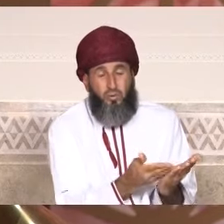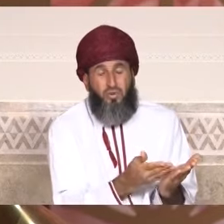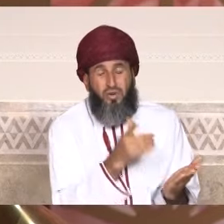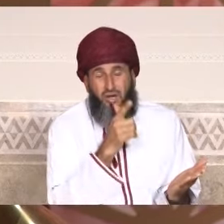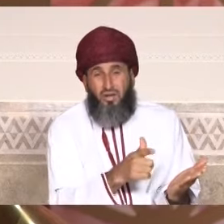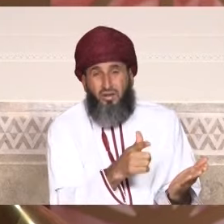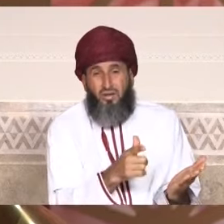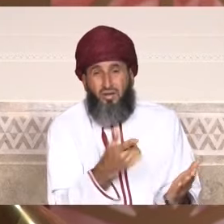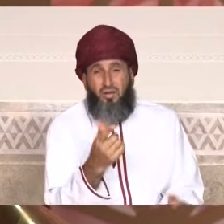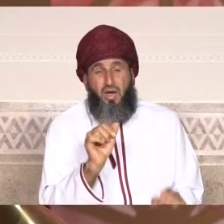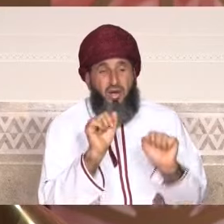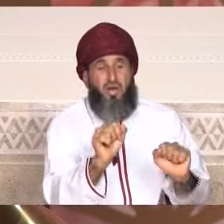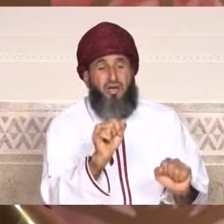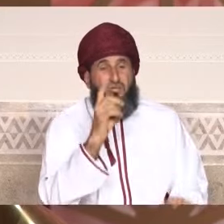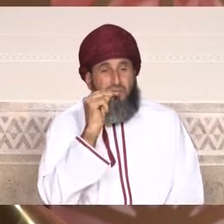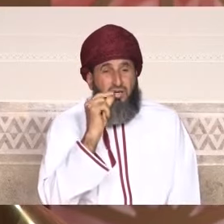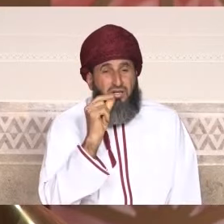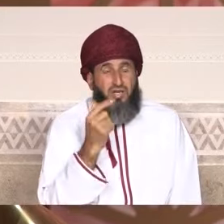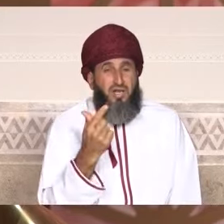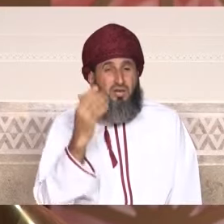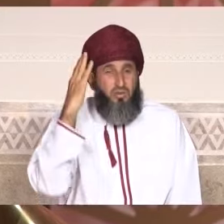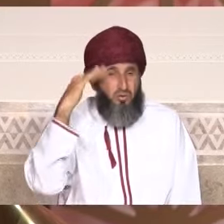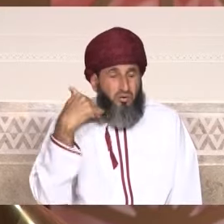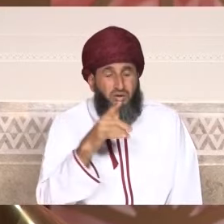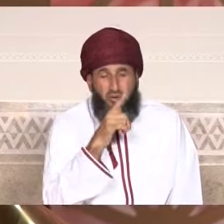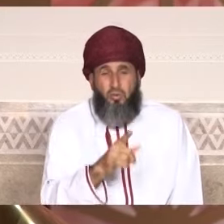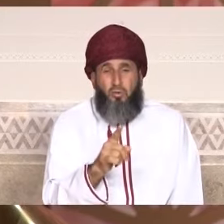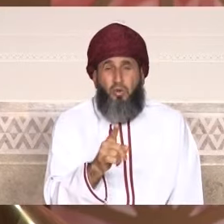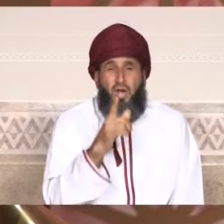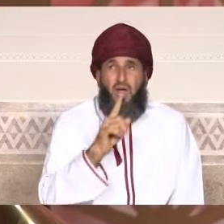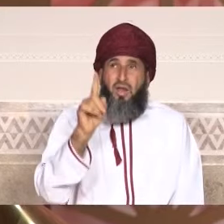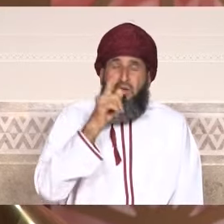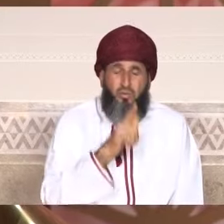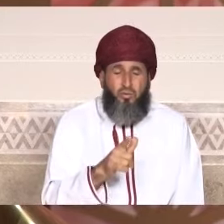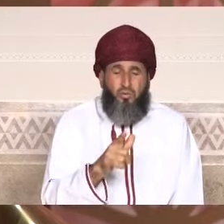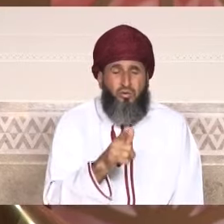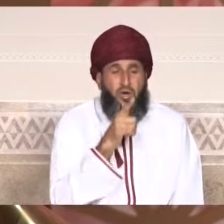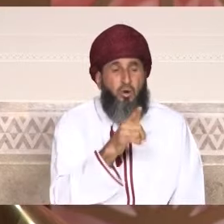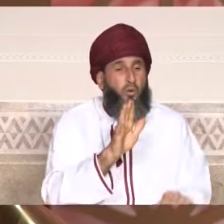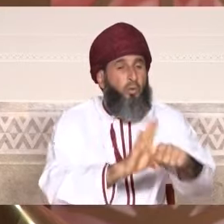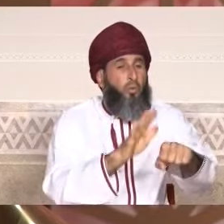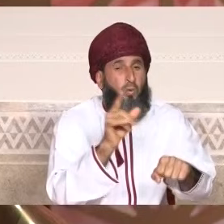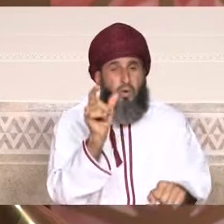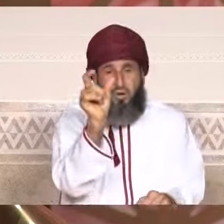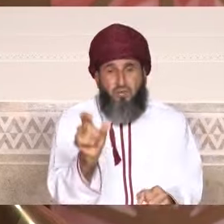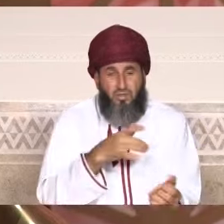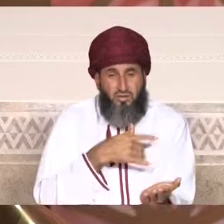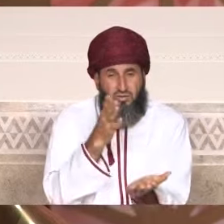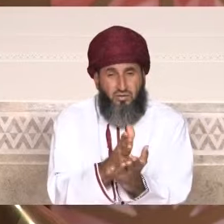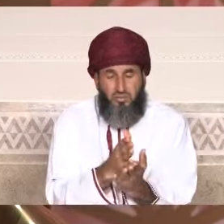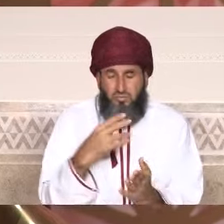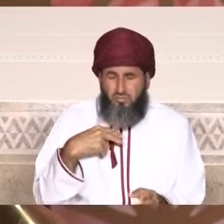تخص الرجال والنساء، نجد أن الله تبارك وتعالى يقول قل للمؤمنين يغضوا من